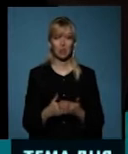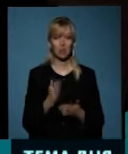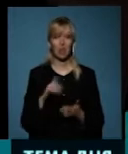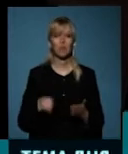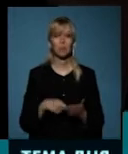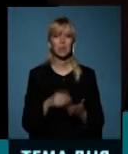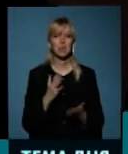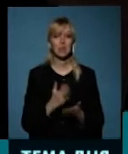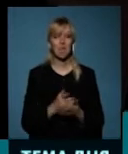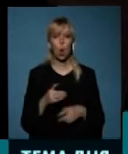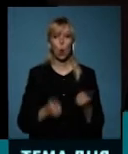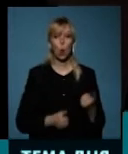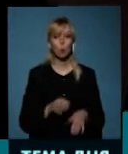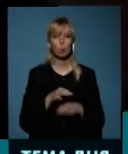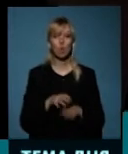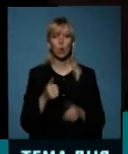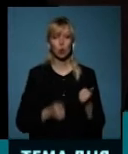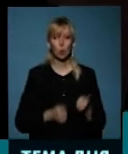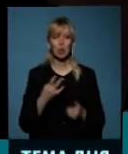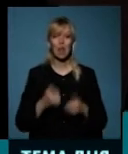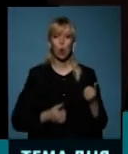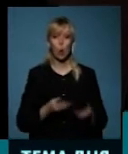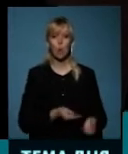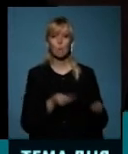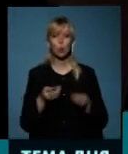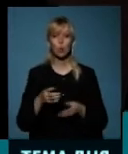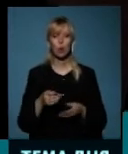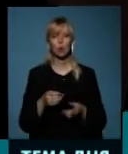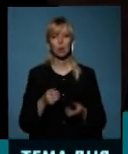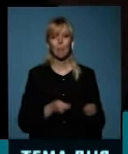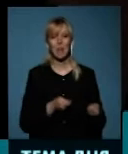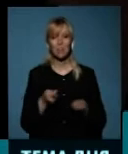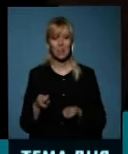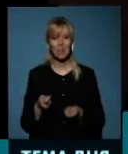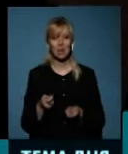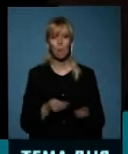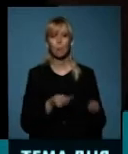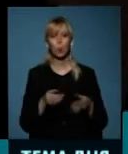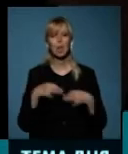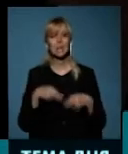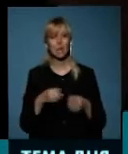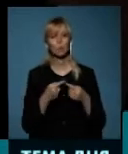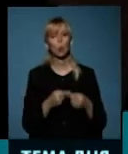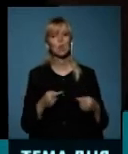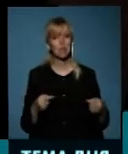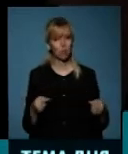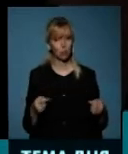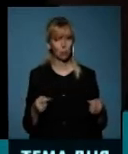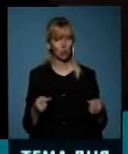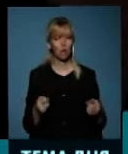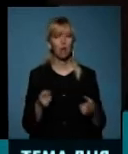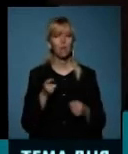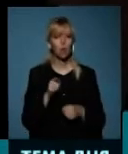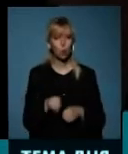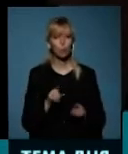місті є конкурс, да? Проводиться конкурс. На конкурс подається перевізник подає транспортні засоби в тому,